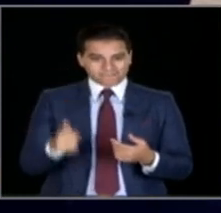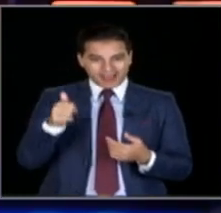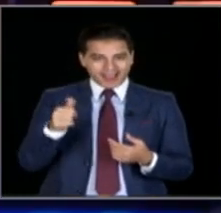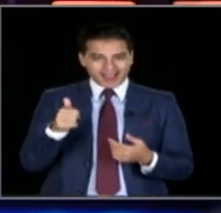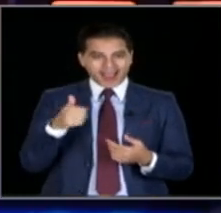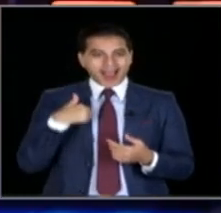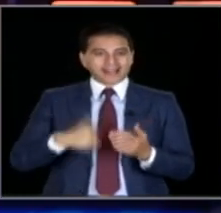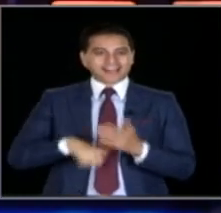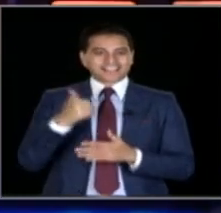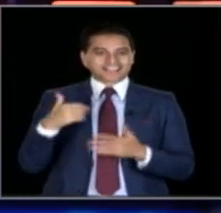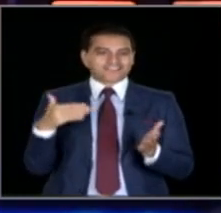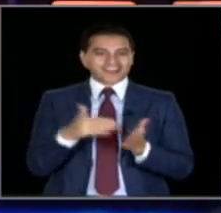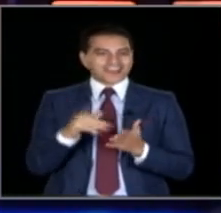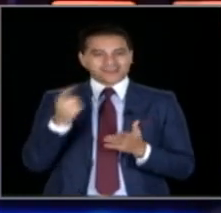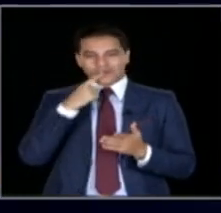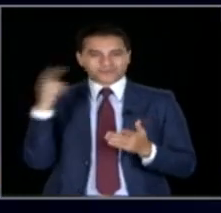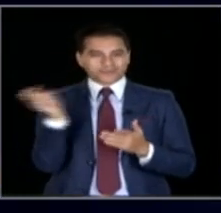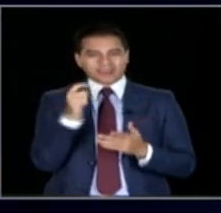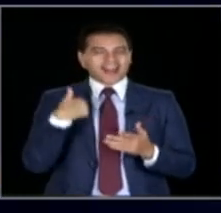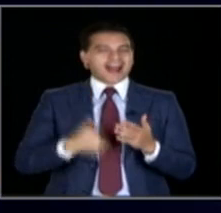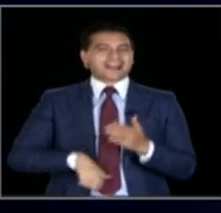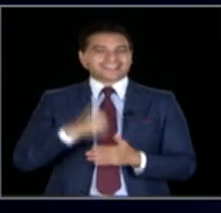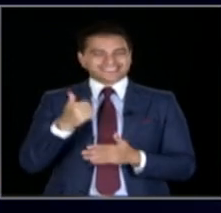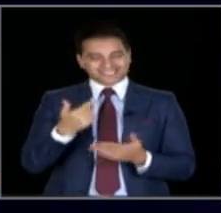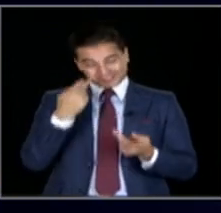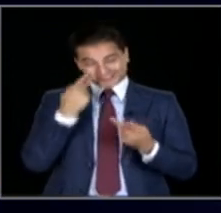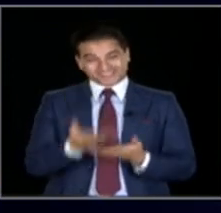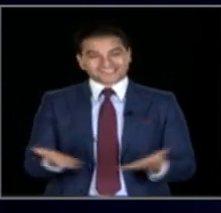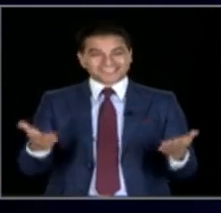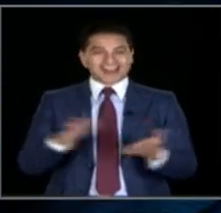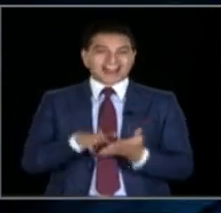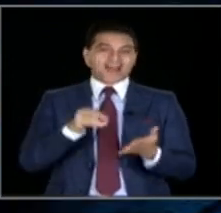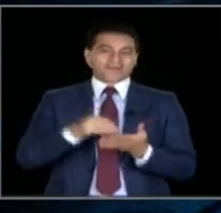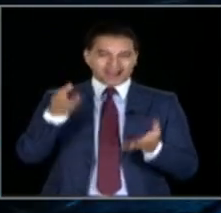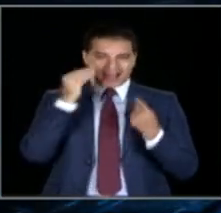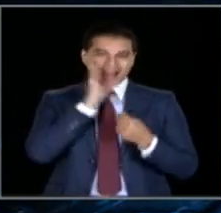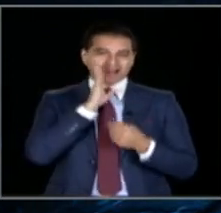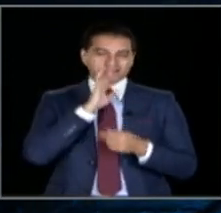في الآخر. لا إن شاء الله احنا نكسب. الرد في الملعب. وأول فقرة هي فقرة العلم.